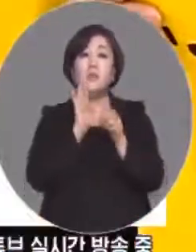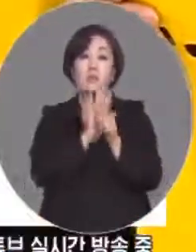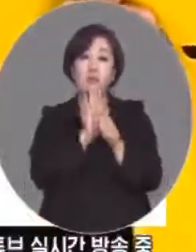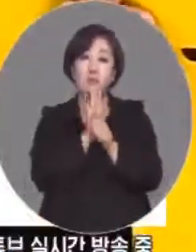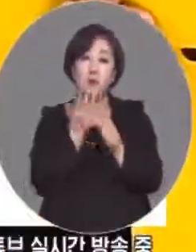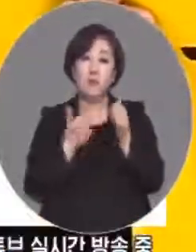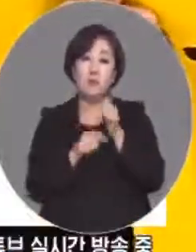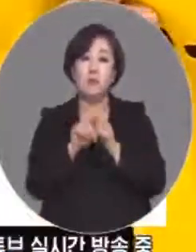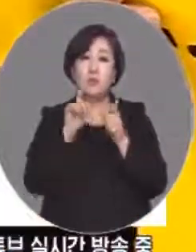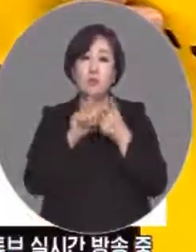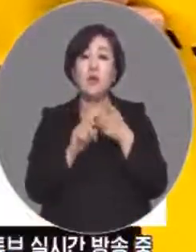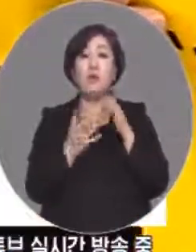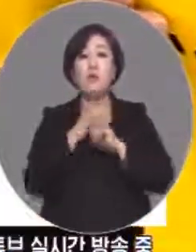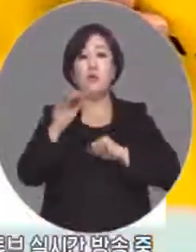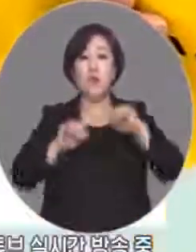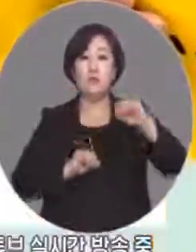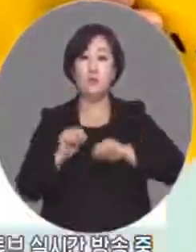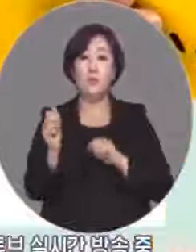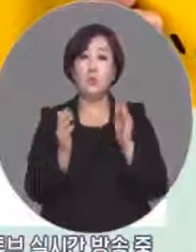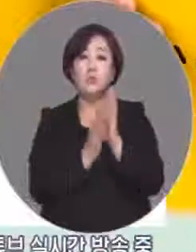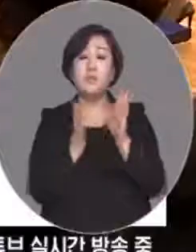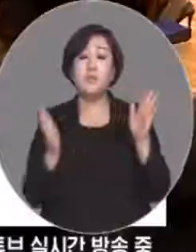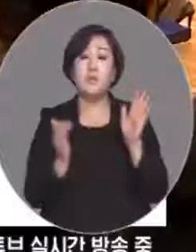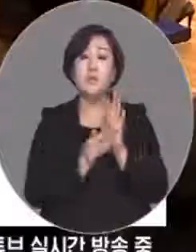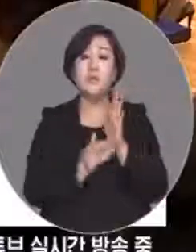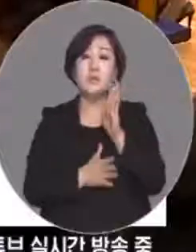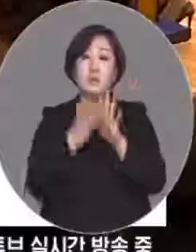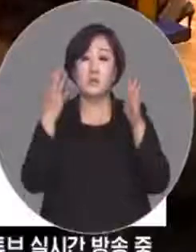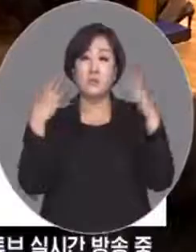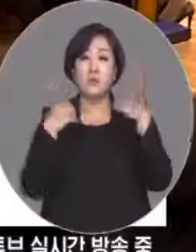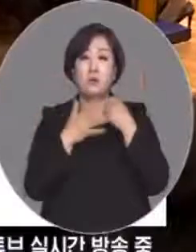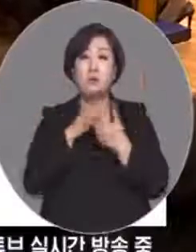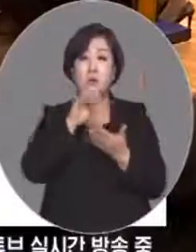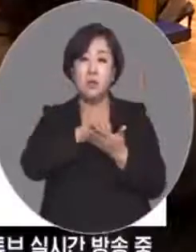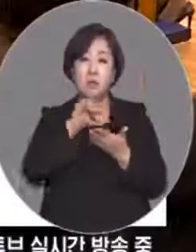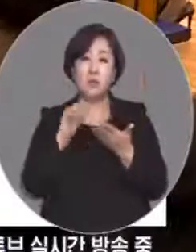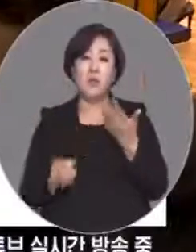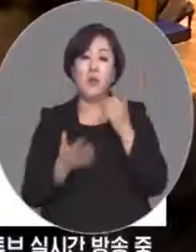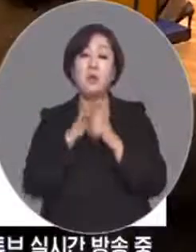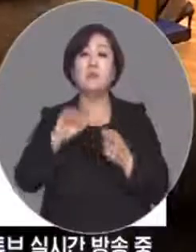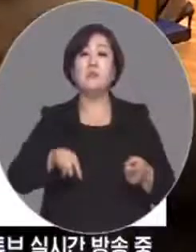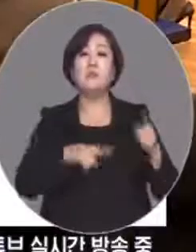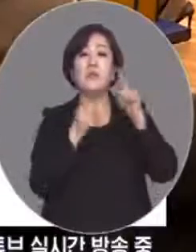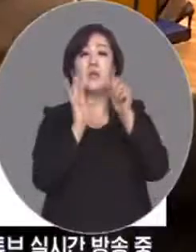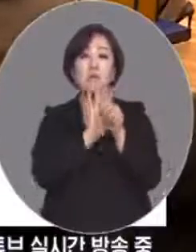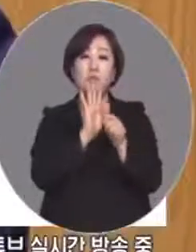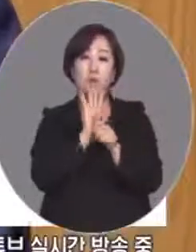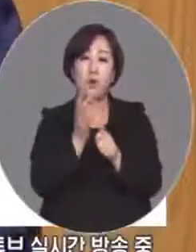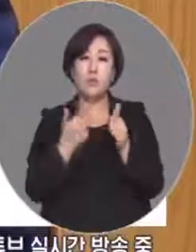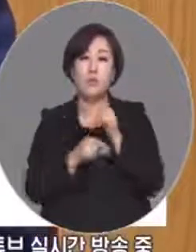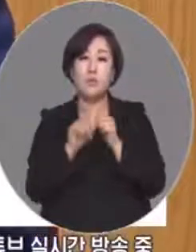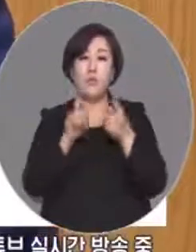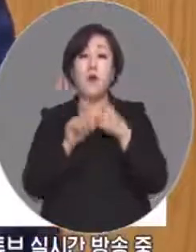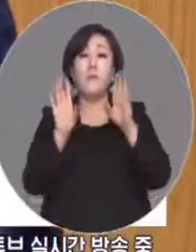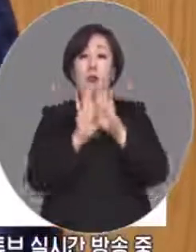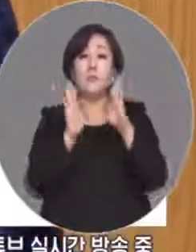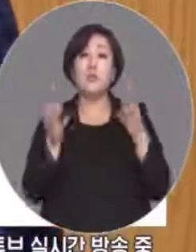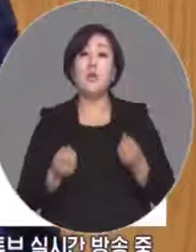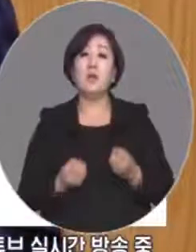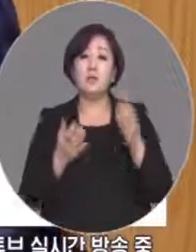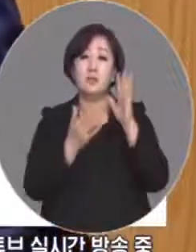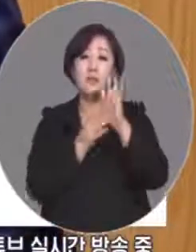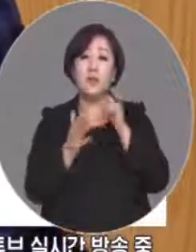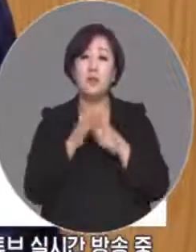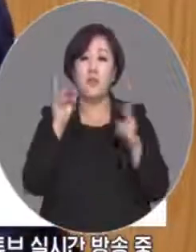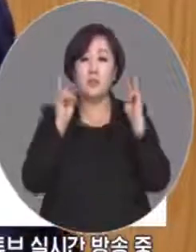전개합니다 협의회는 오늘 시청 해서 은 퇴직 아버지의 기 살리기 운동본부 발대식을 열고 은 퇴직자를 대상으로